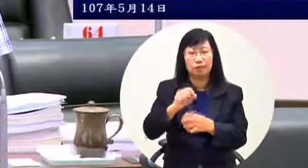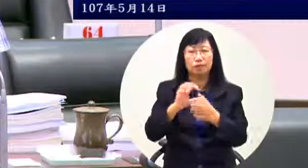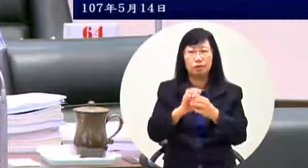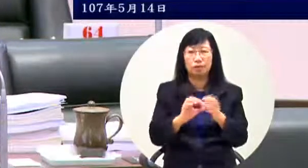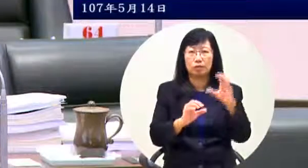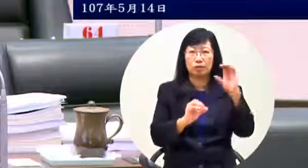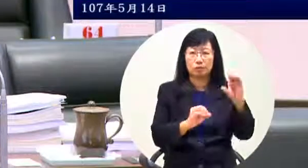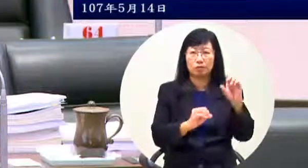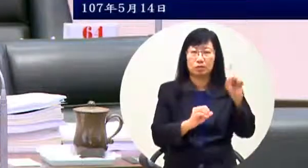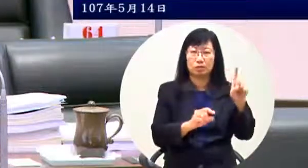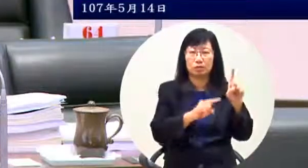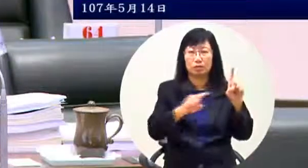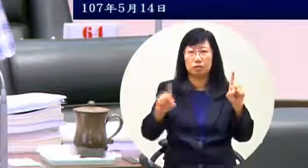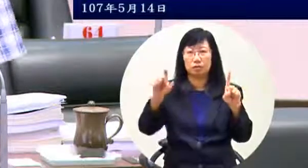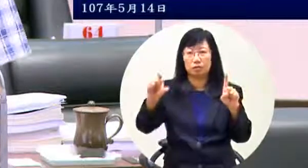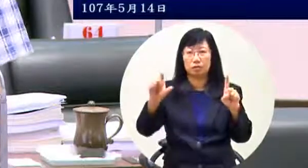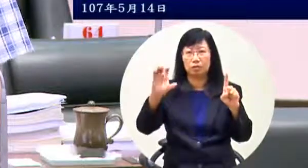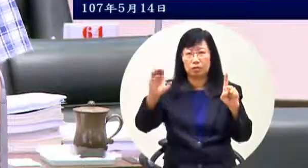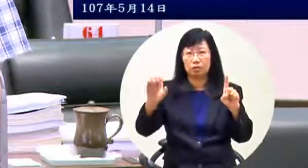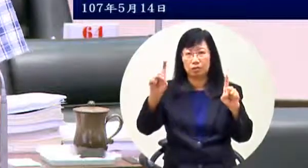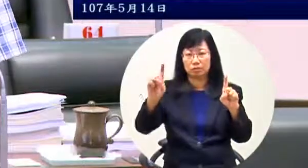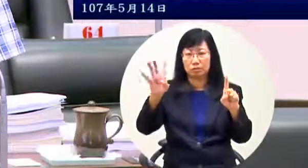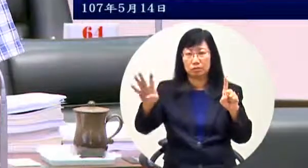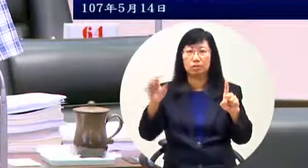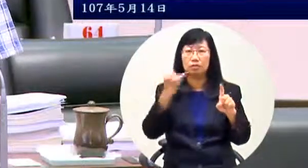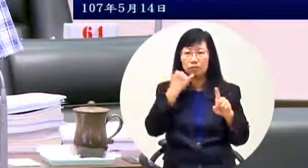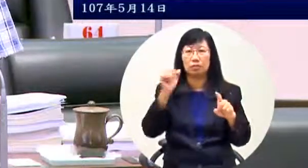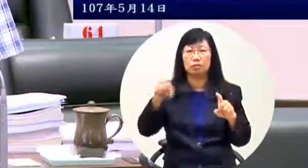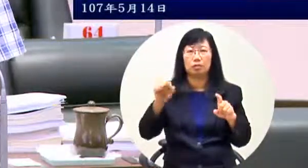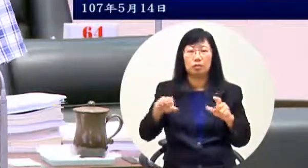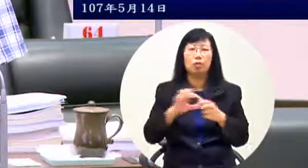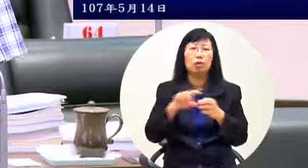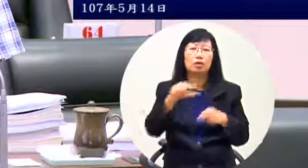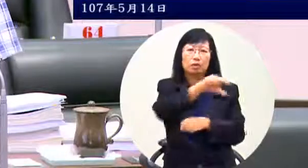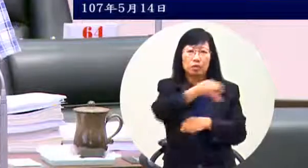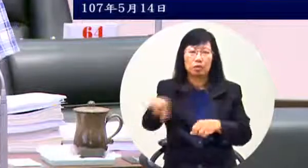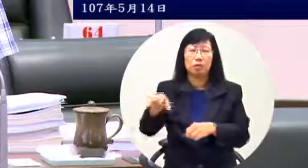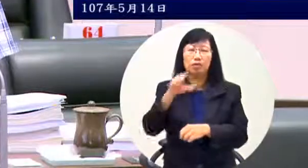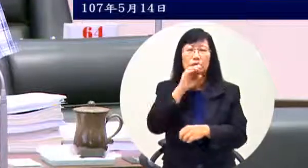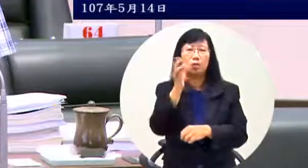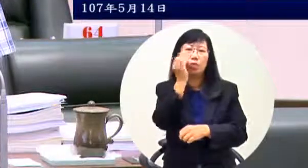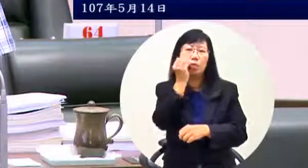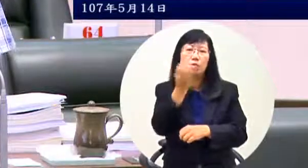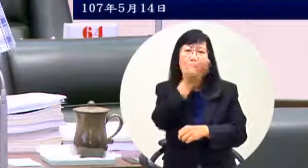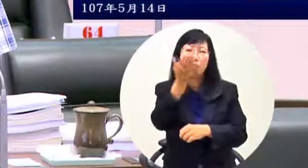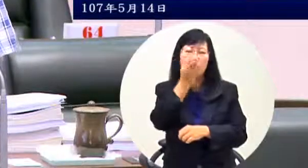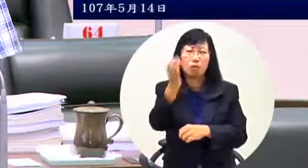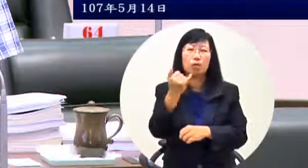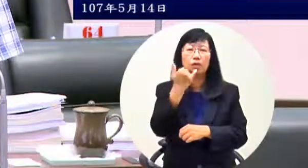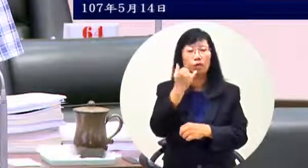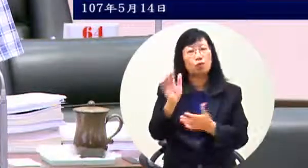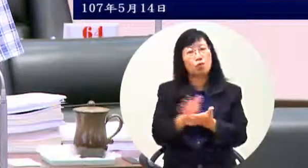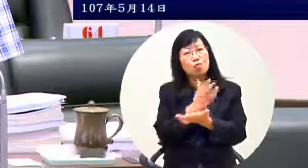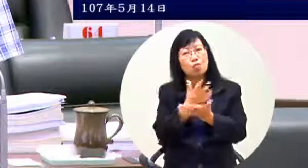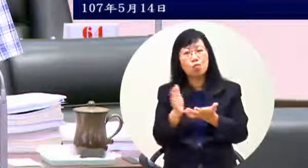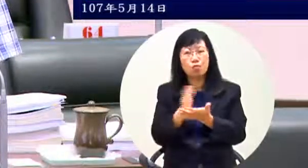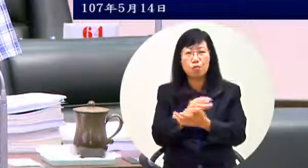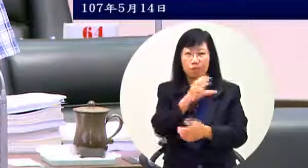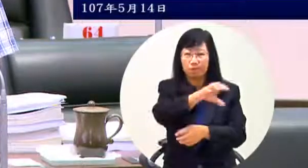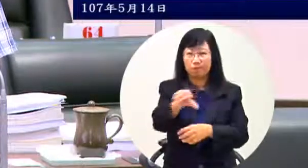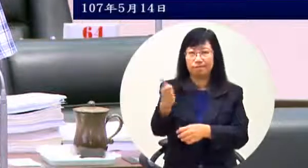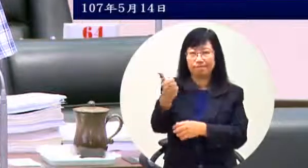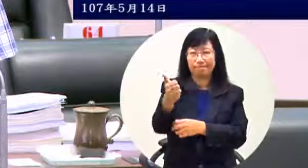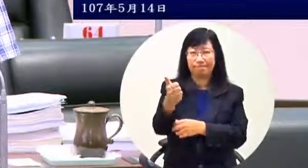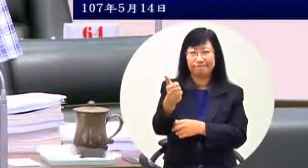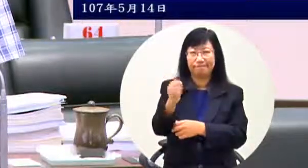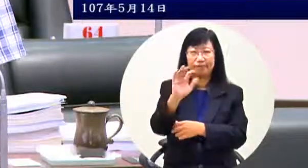因为那些是观光地区，休闲观光的很好。但是你要起哭哎，从美